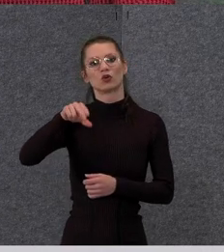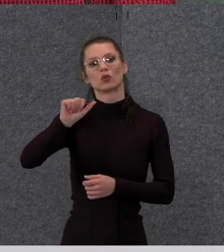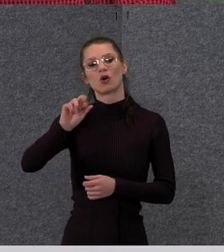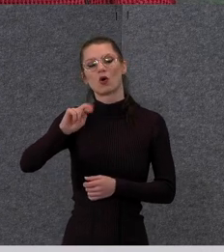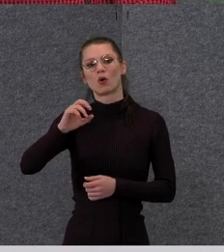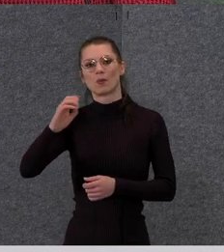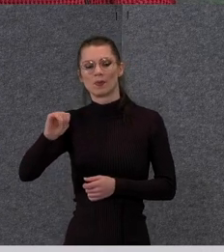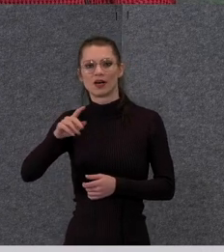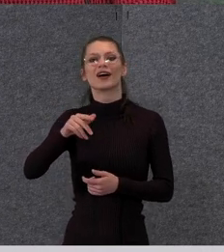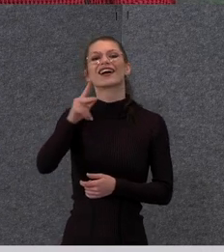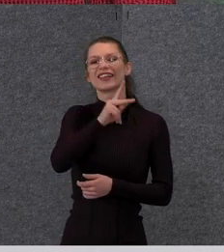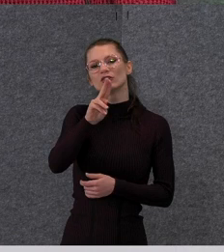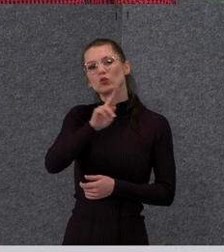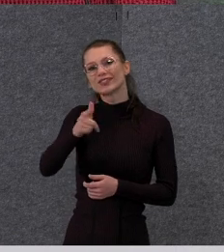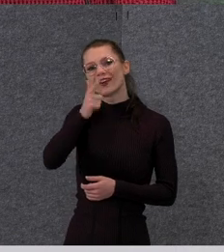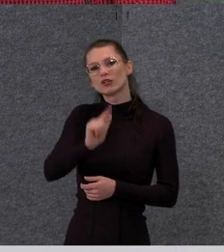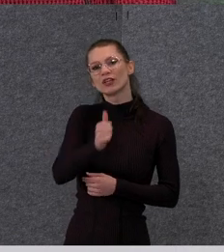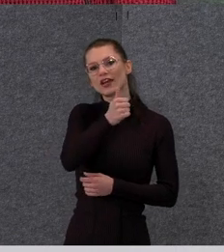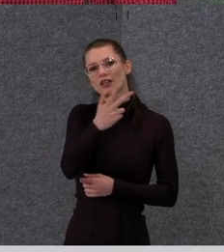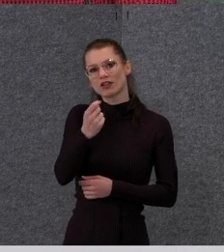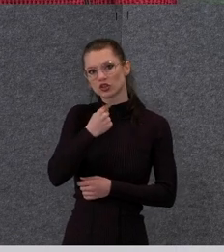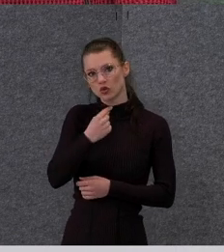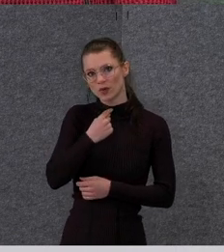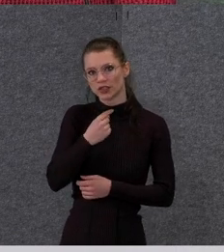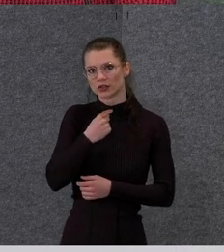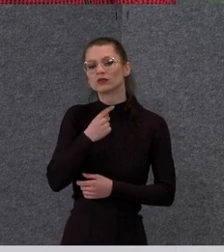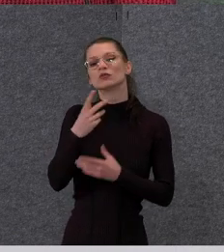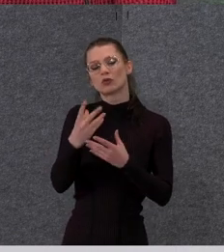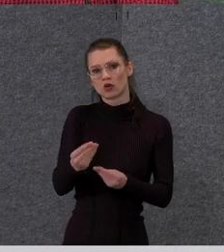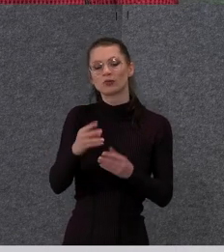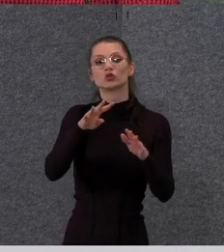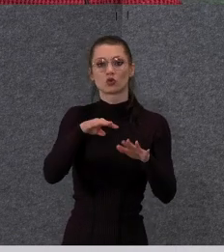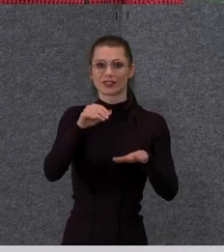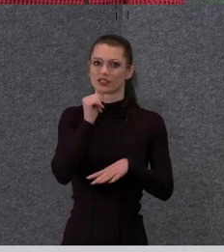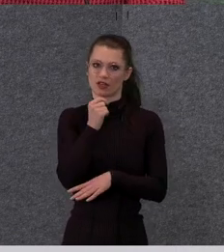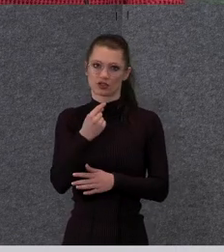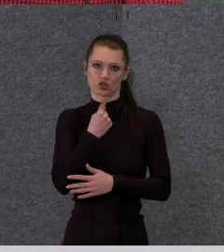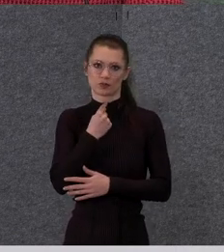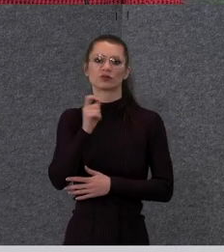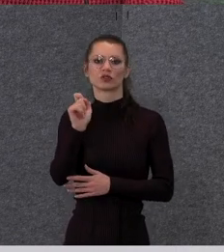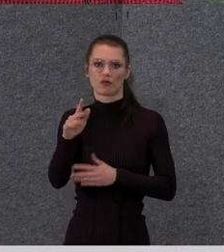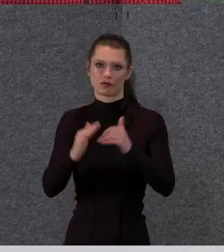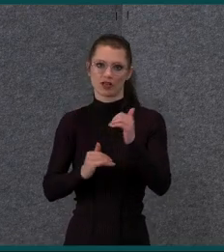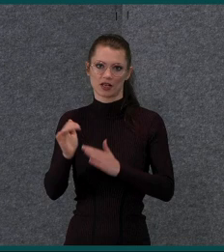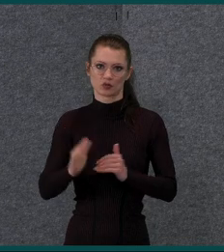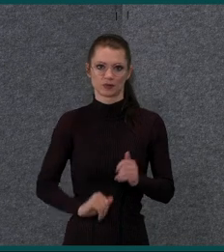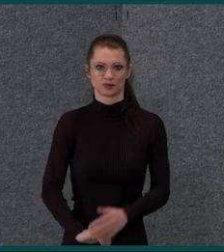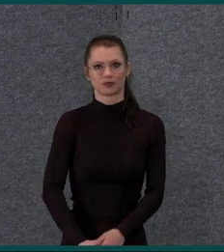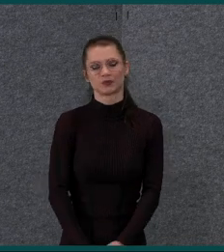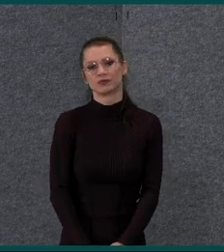Katrin Uhlich entfielen 231 Stimmen bei 19 Nein-Stimmen und 12 Enthaltungen.